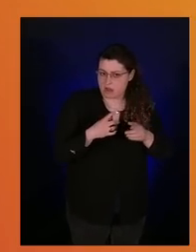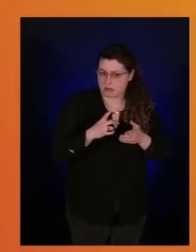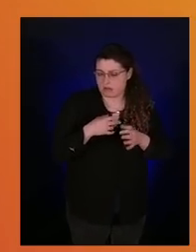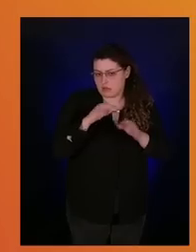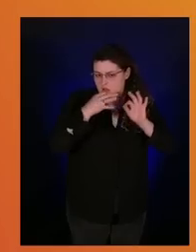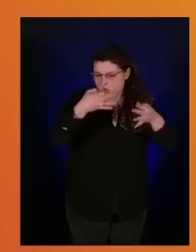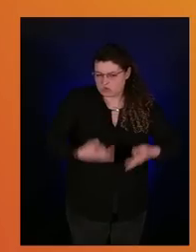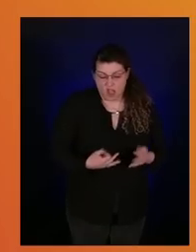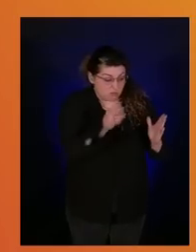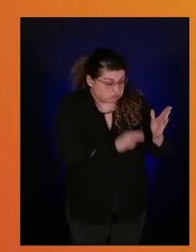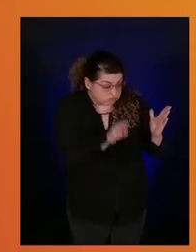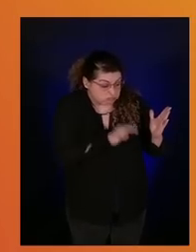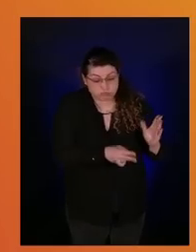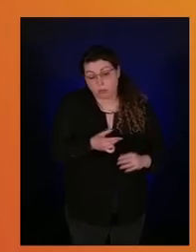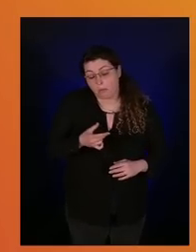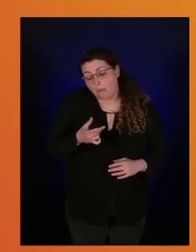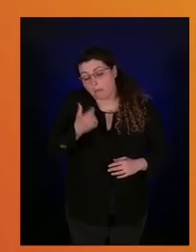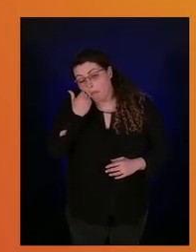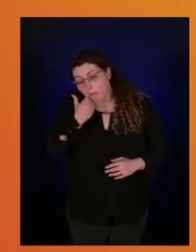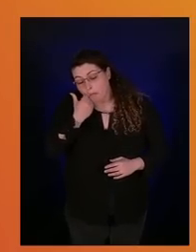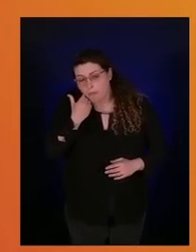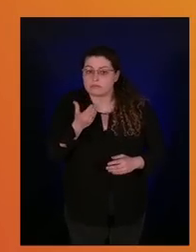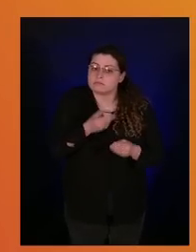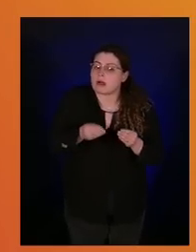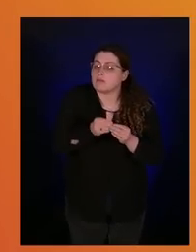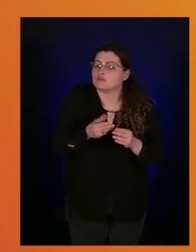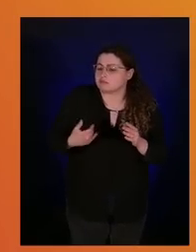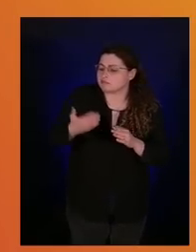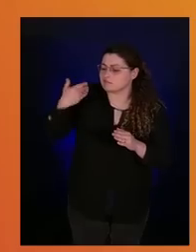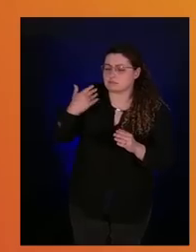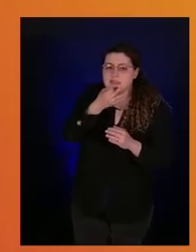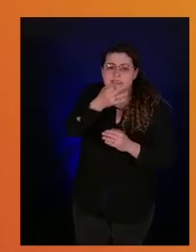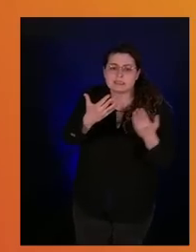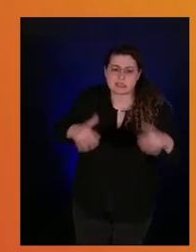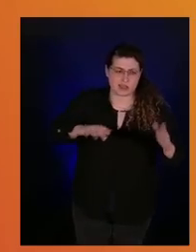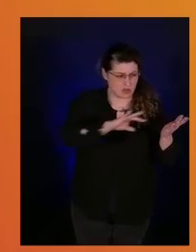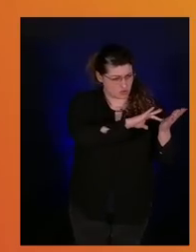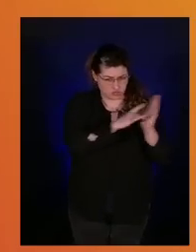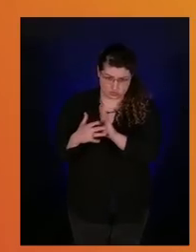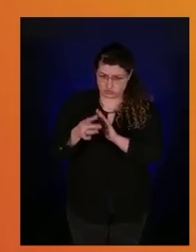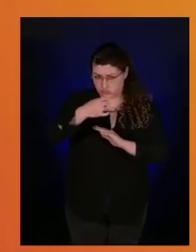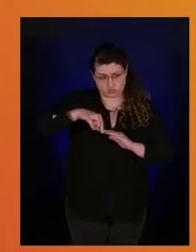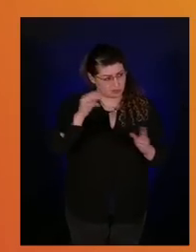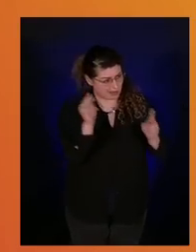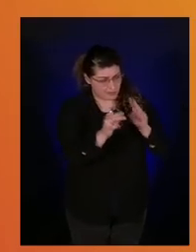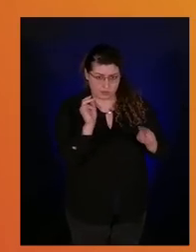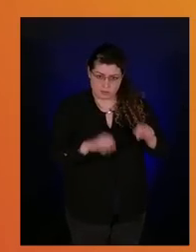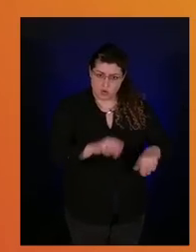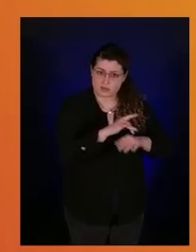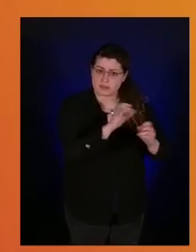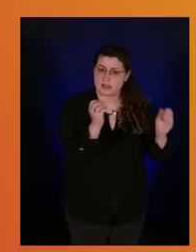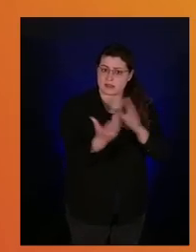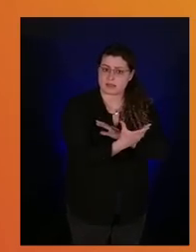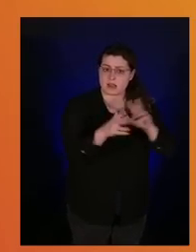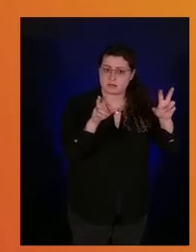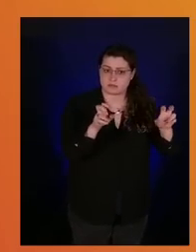attrayants. Mais aussi, je le répète, comme je le disais plus tôt, ils sont tous disponibles sur le site du Journal